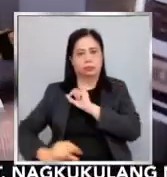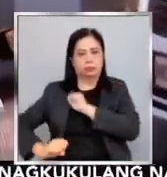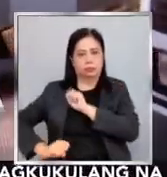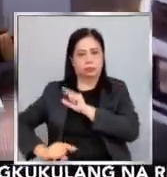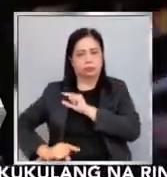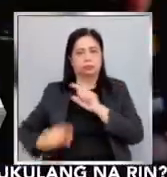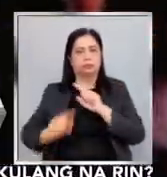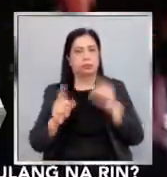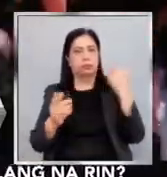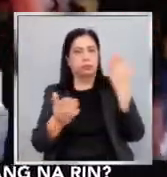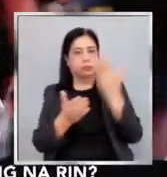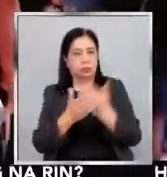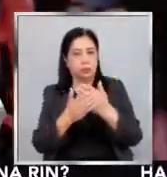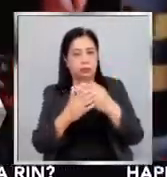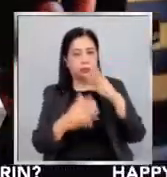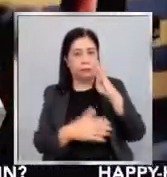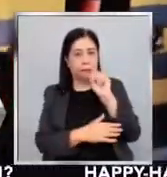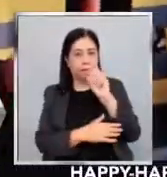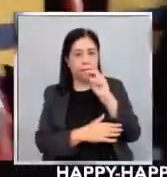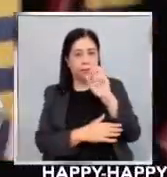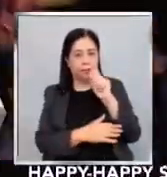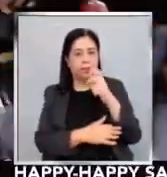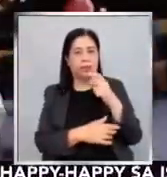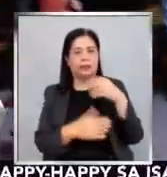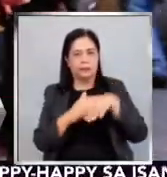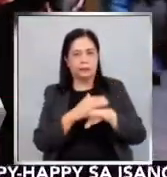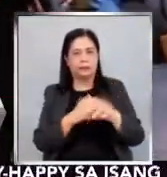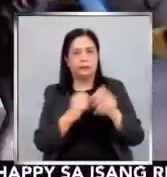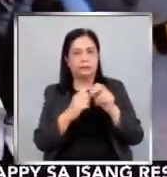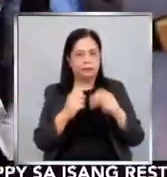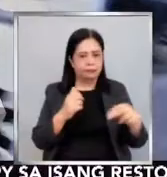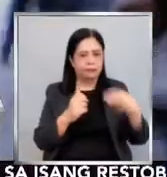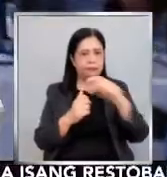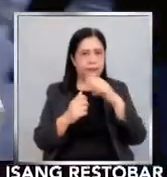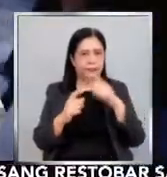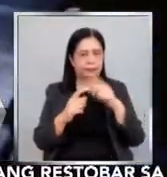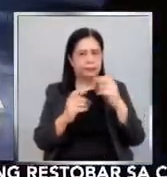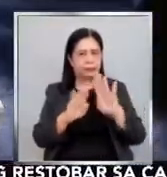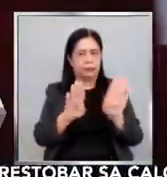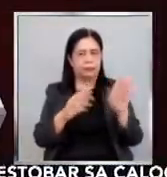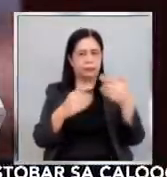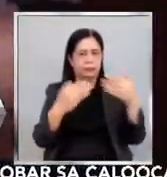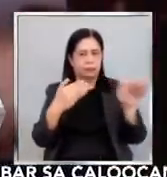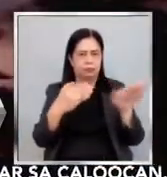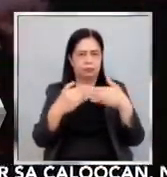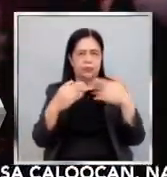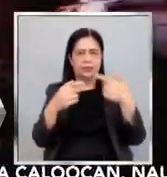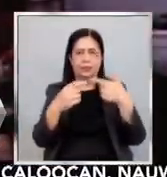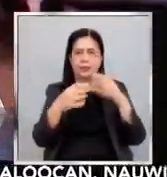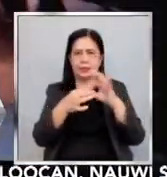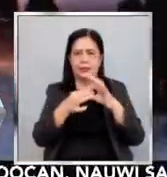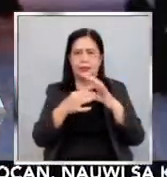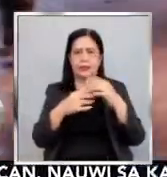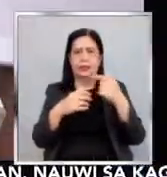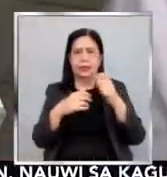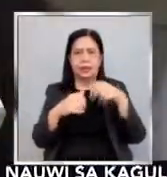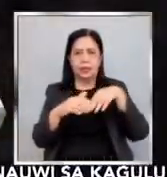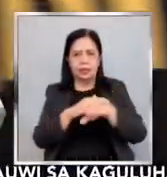pagdating sa basement, napilitan ng NBI na akyatin ang isang nakasaradong gate para mapasok ang target na compound.